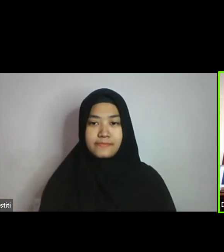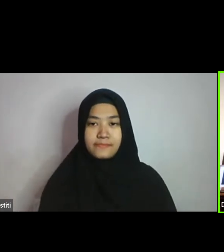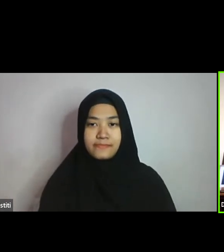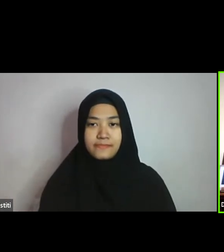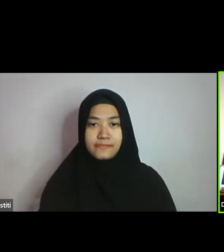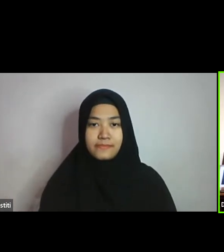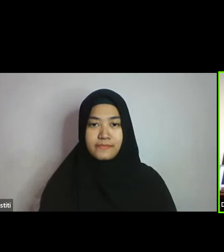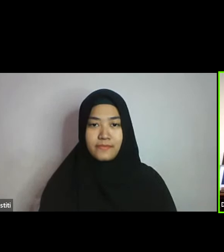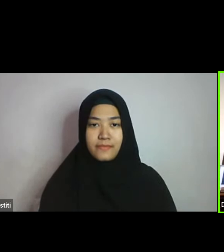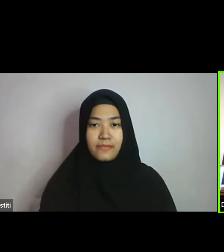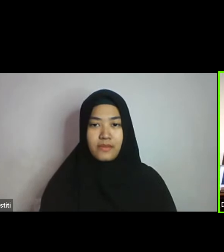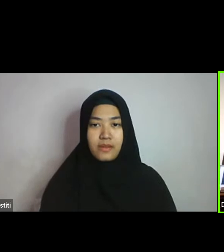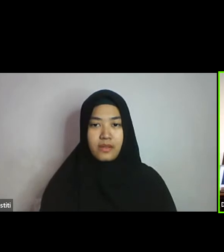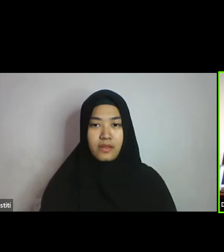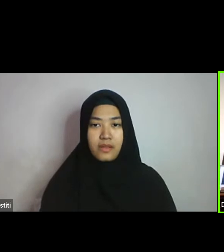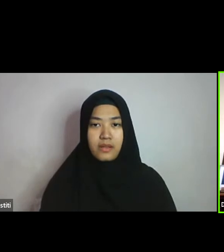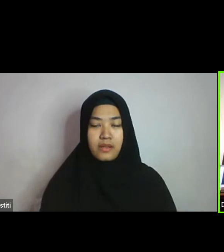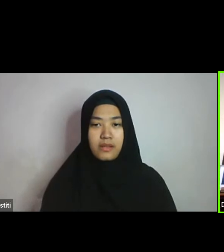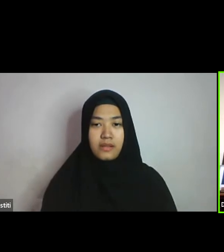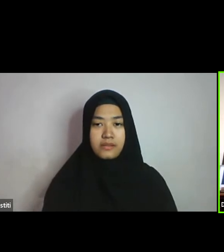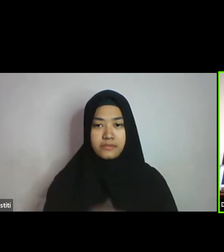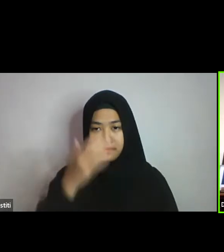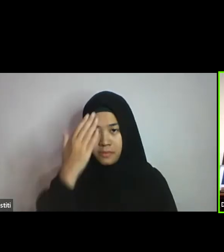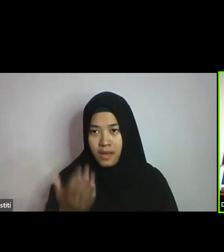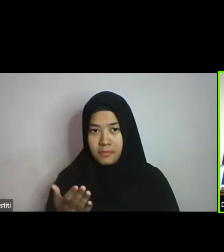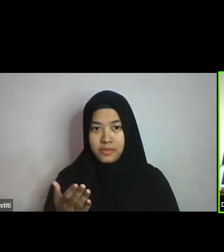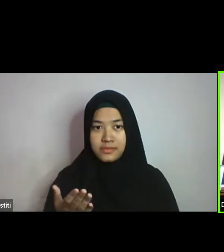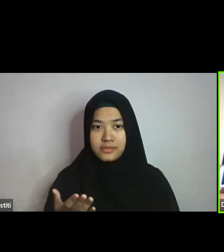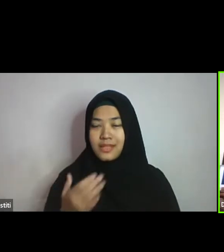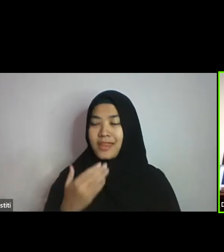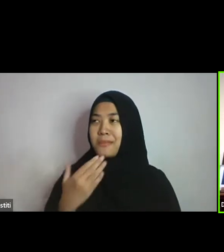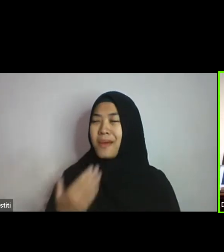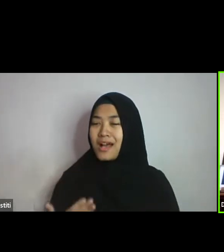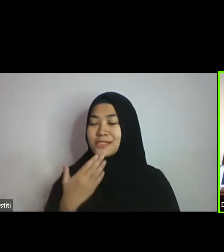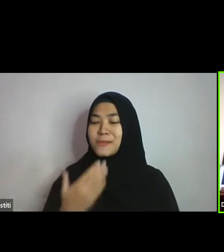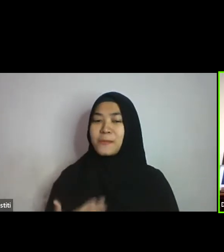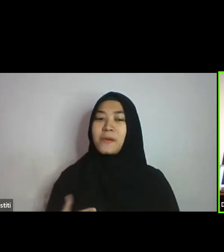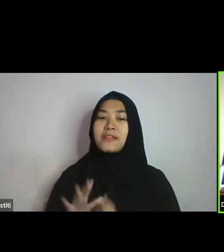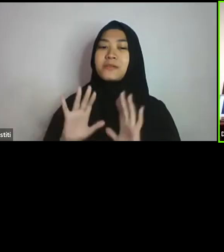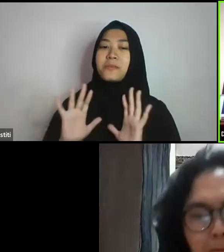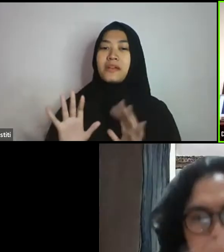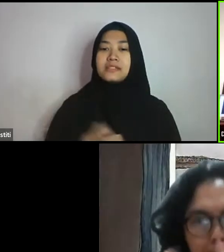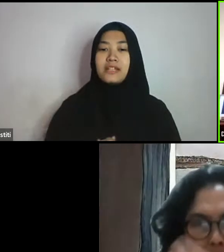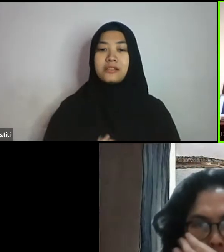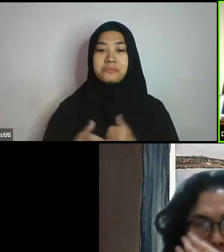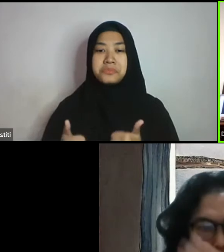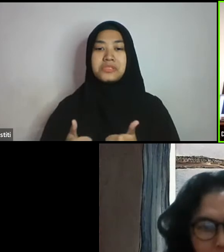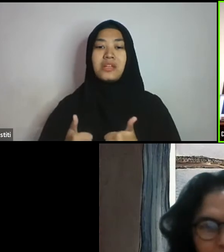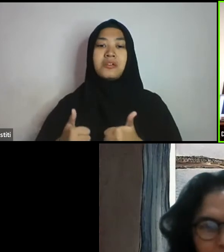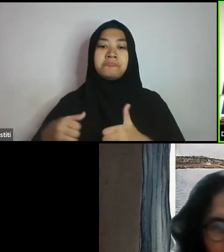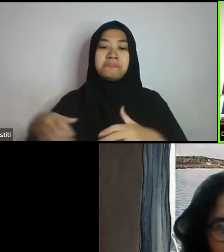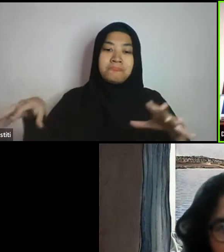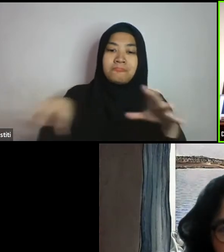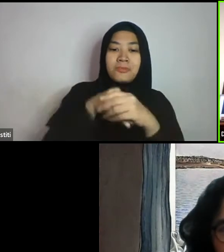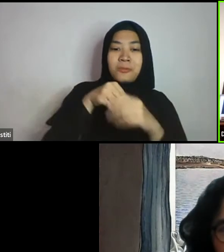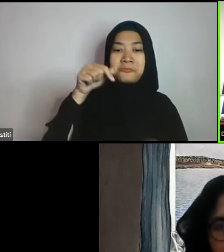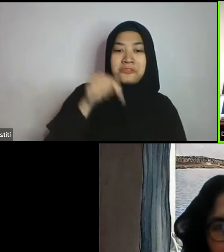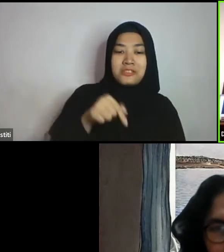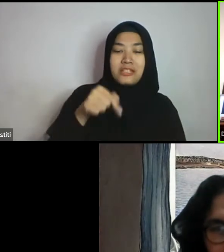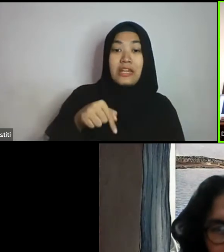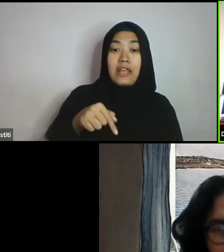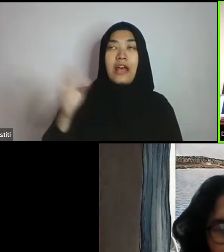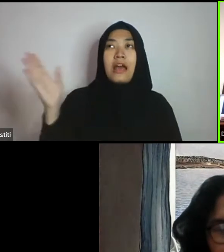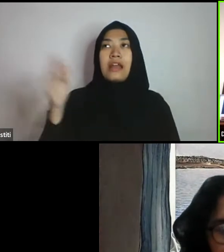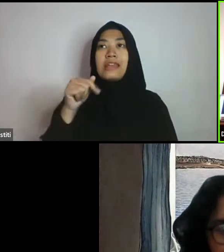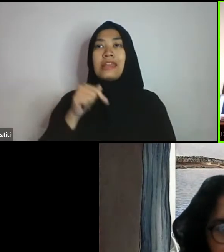Bu Yeni, apakah ya? Terima kasih Bu Yeni. Ya, terima kasih banyak ya sudah bisa bergabung. Bu Yeni, ini adalah hari